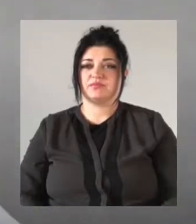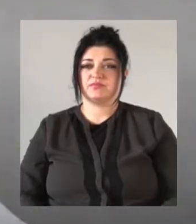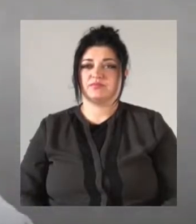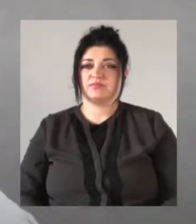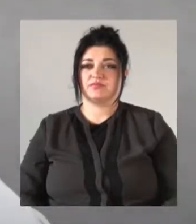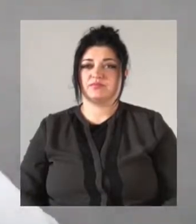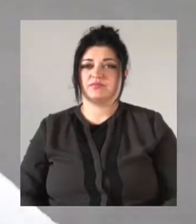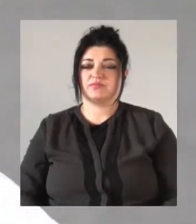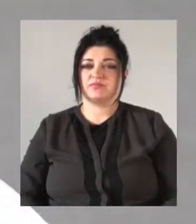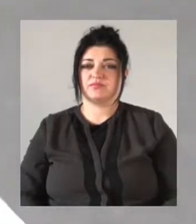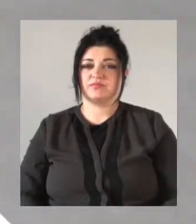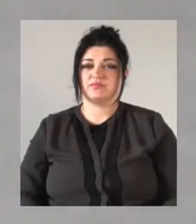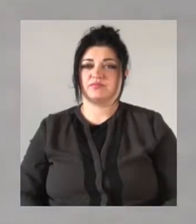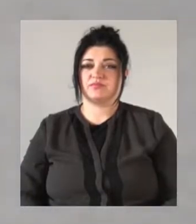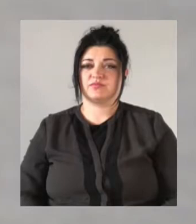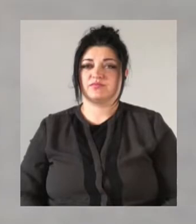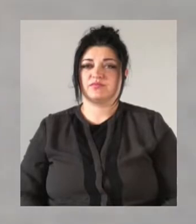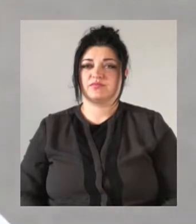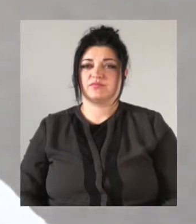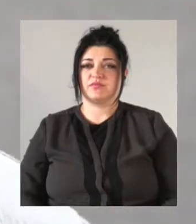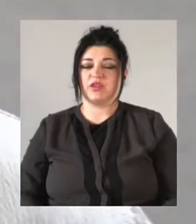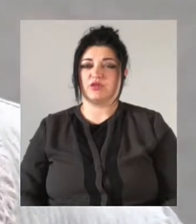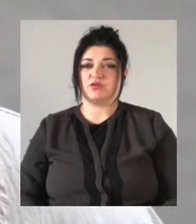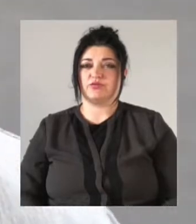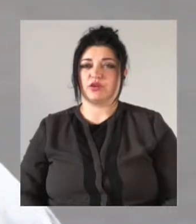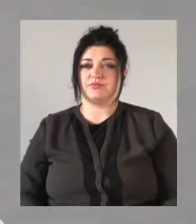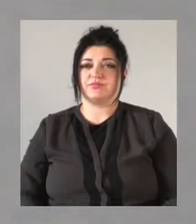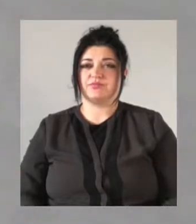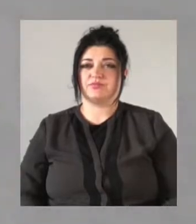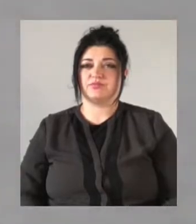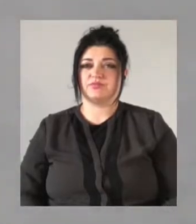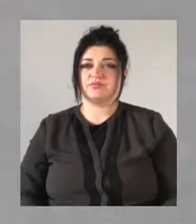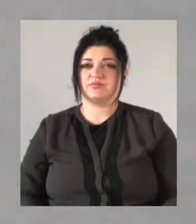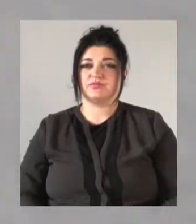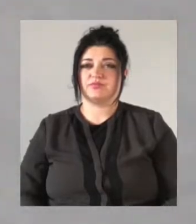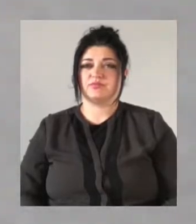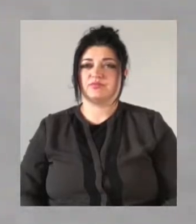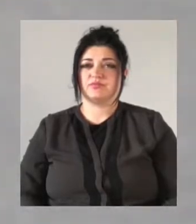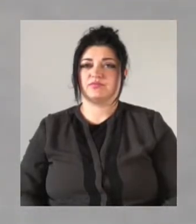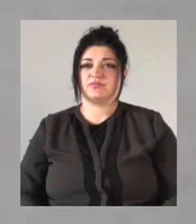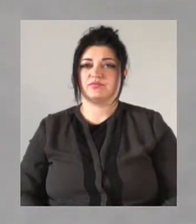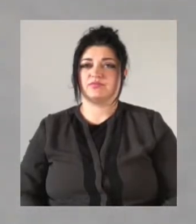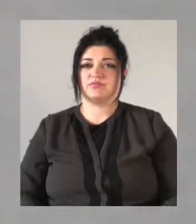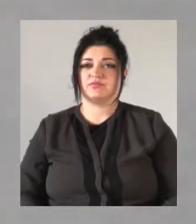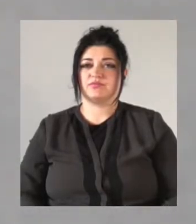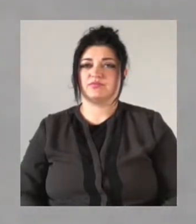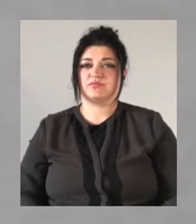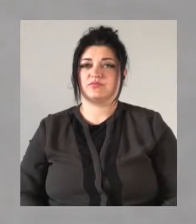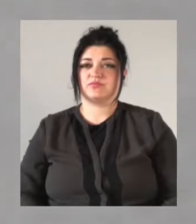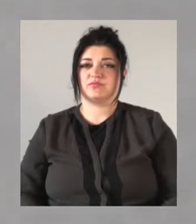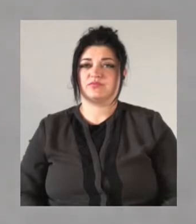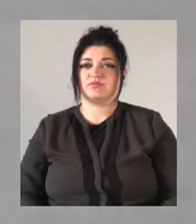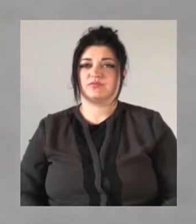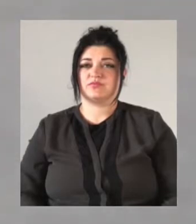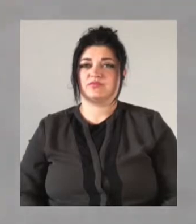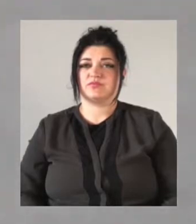Южненської громади, тому що село наше буде загублене. Все. За скільки років існування Южного, вони нічого не зробили для